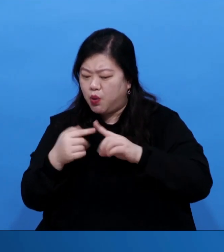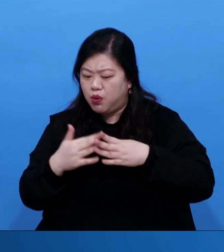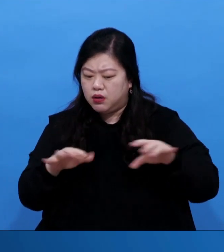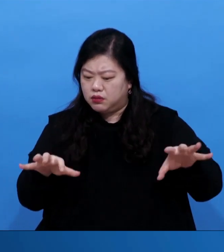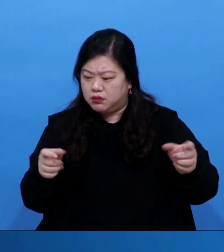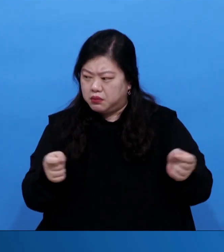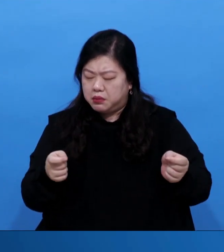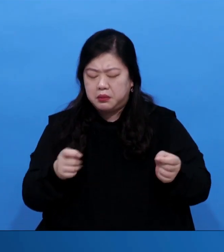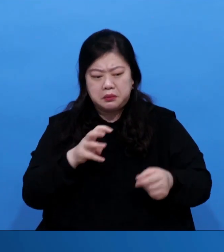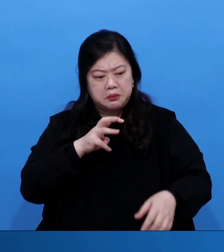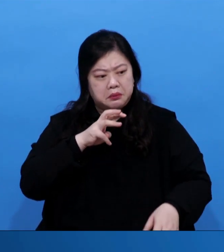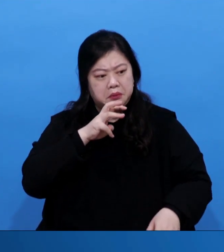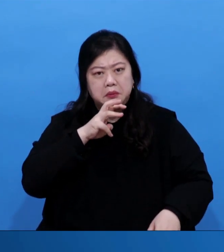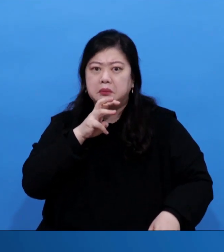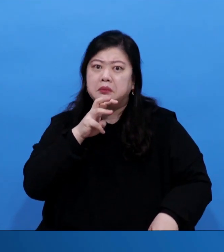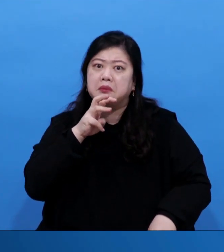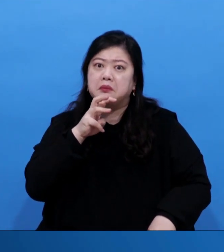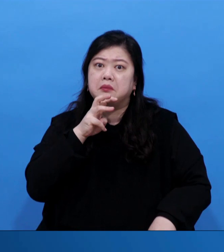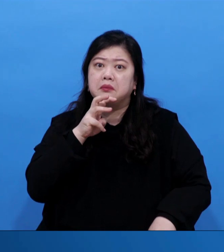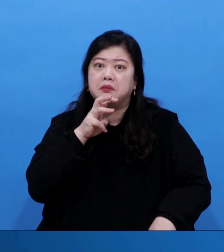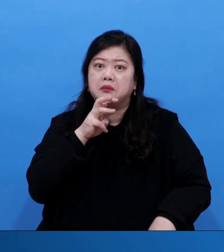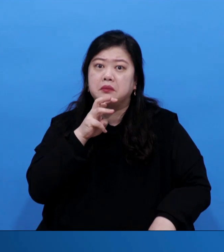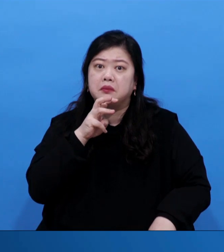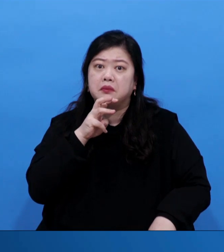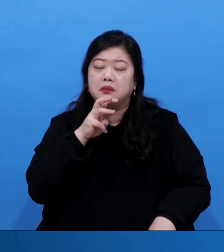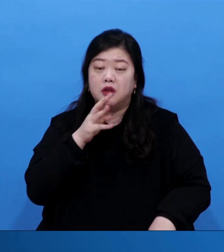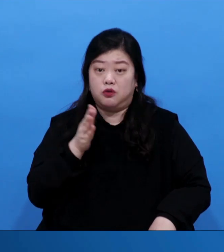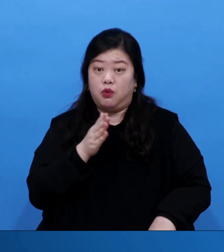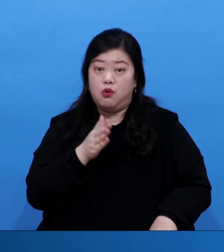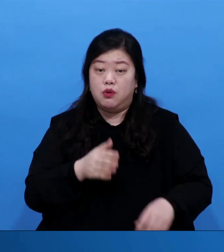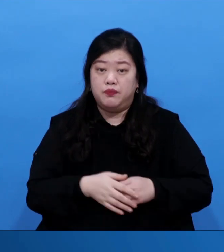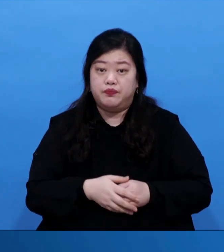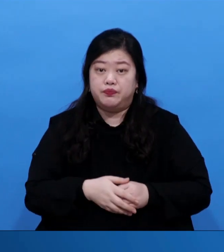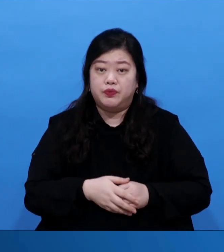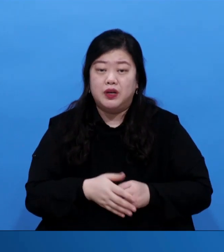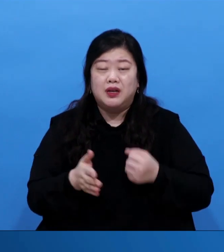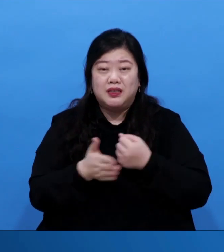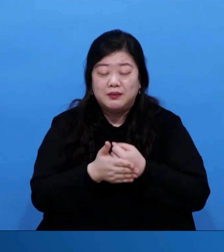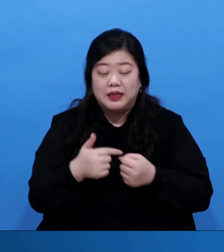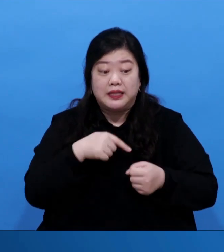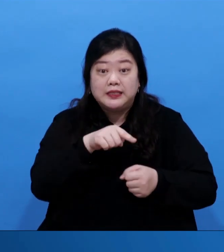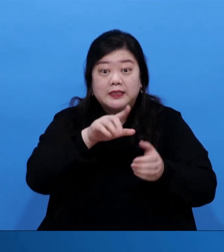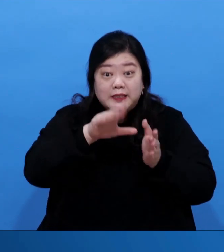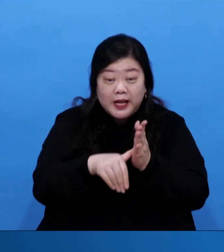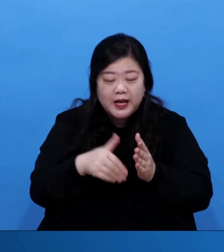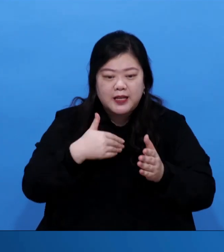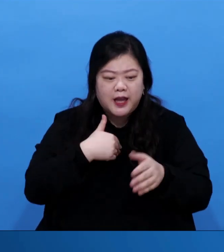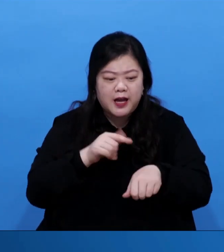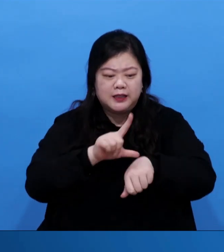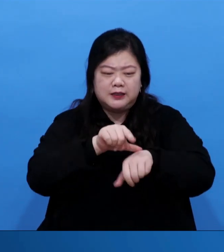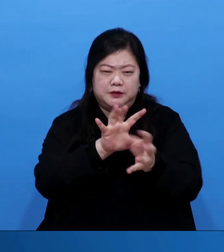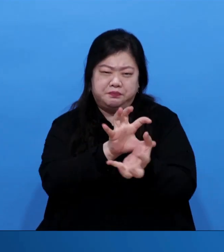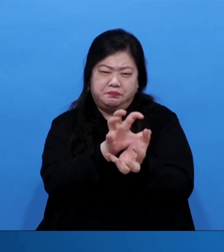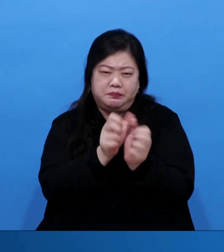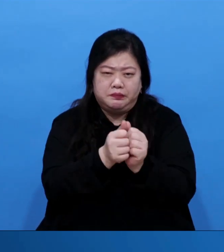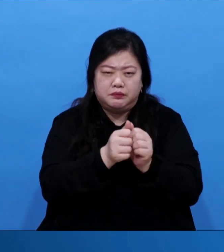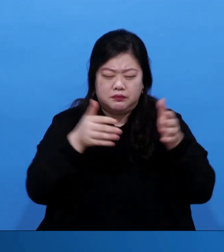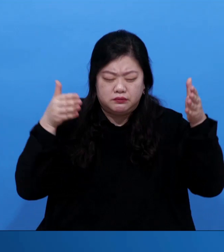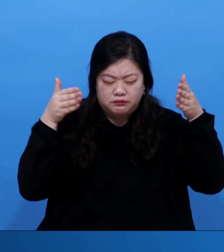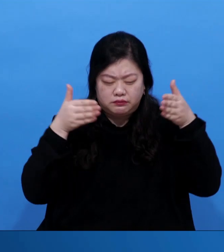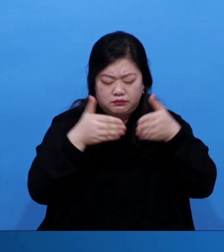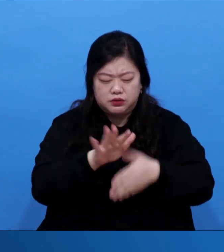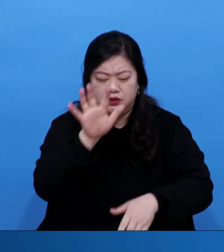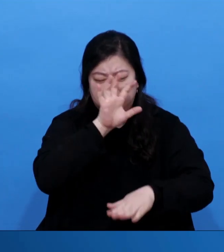former church to the church in Yeongdo. 예, 집중 훈련 시키면서 매일 얘기했어요. And as I did the intensive training, I told them every